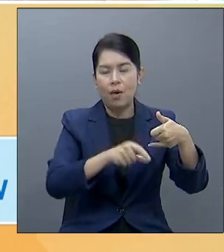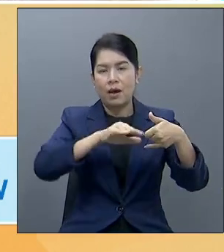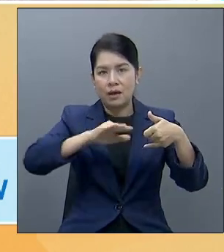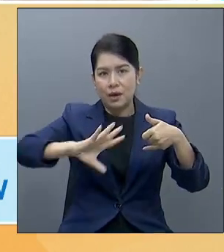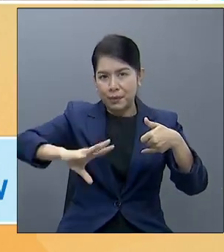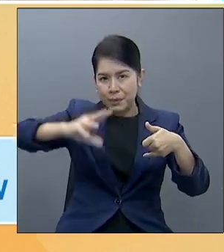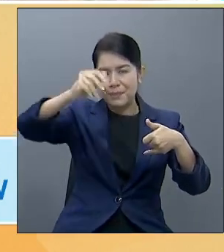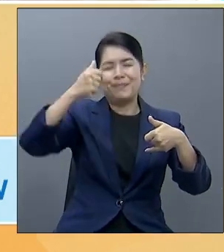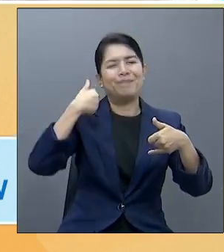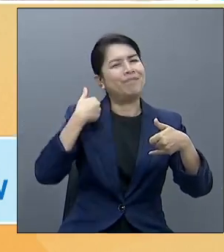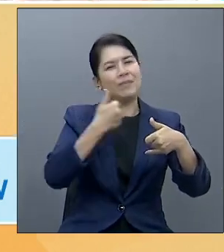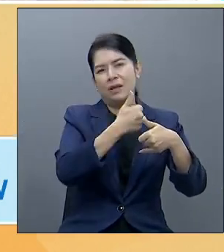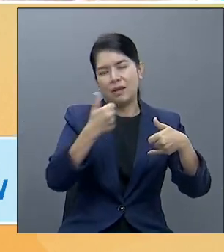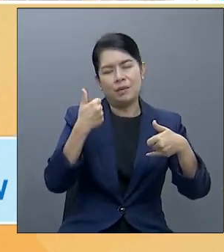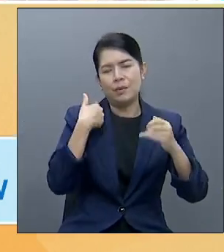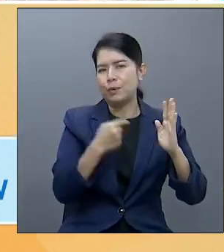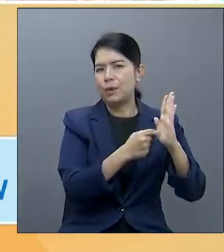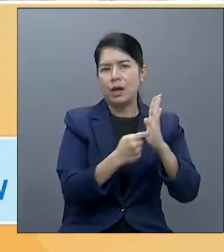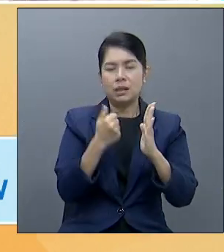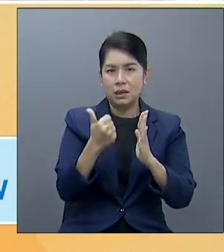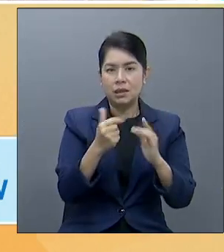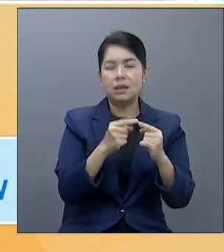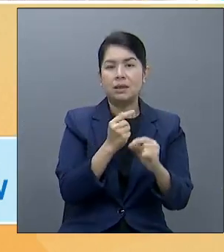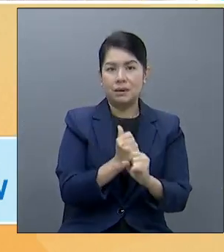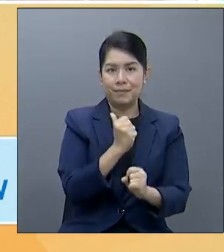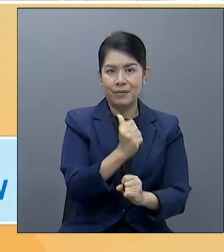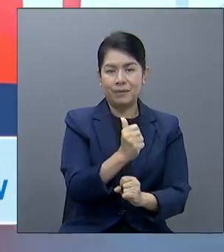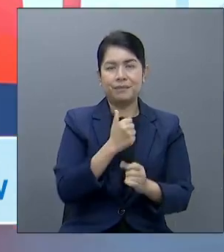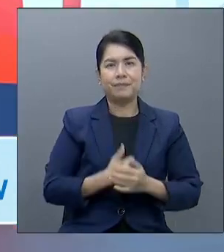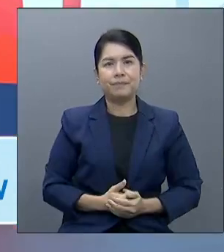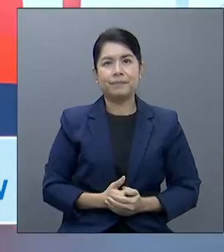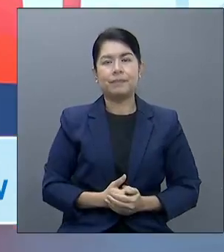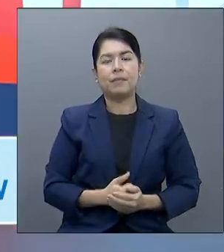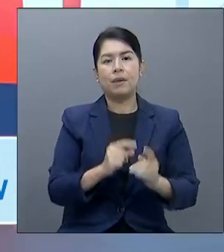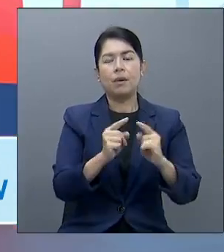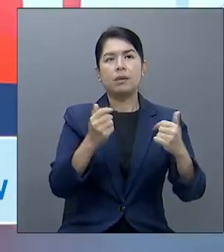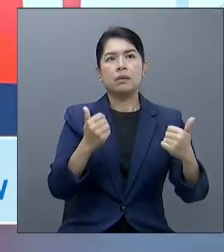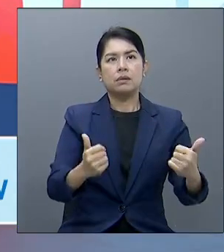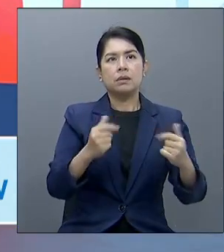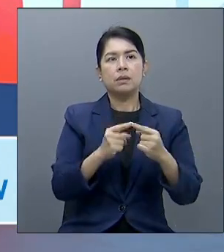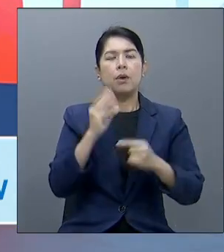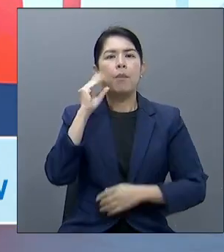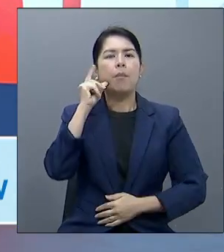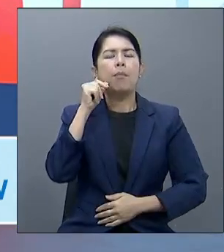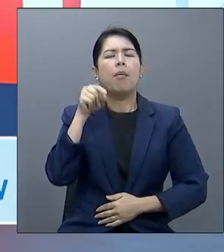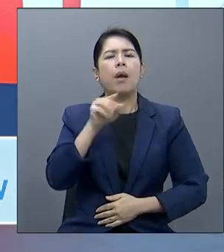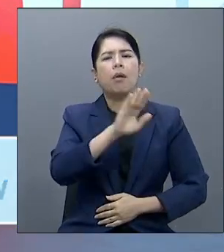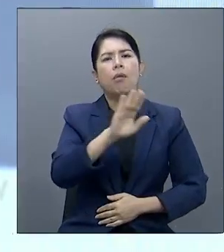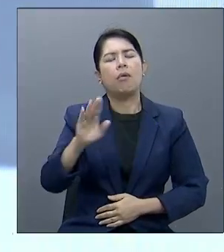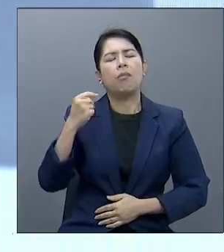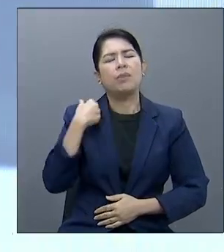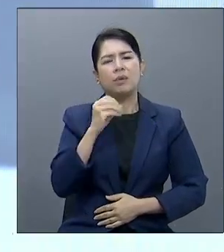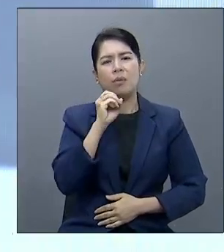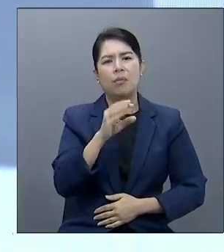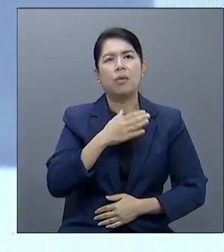พอันนี้ก็คือเป็นโมเดลดีๆที่สามารถทำได้ในพื้นที่เนี่ยค่ะ แต่ว่าในยุคปัจจุบันเนี่ยค่ะคุณพ่อคุณแม่หลายๆท่านเนาะก็อาจจะบอกรู้สึกว่า